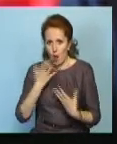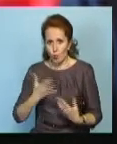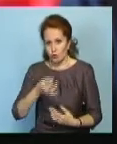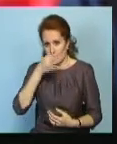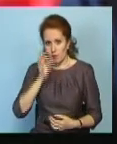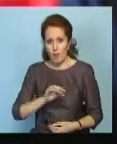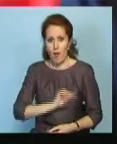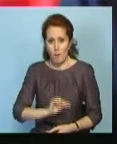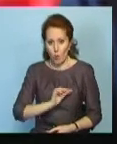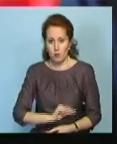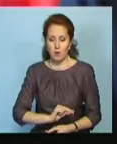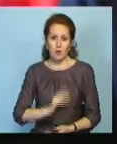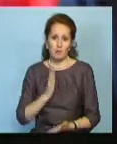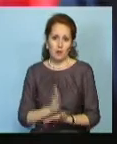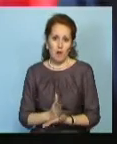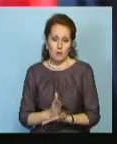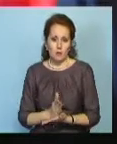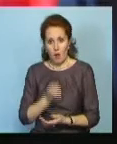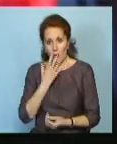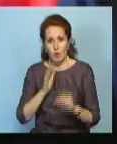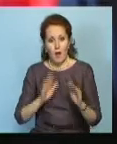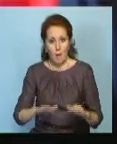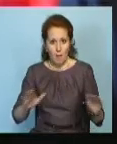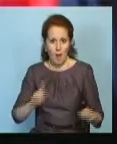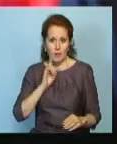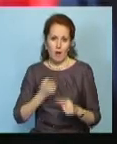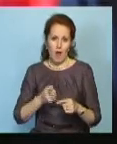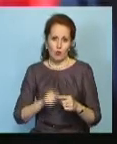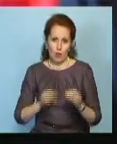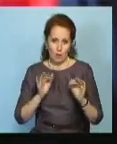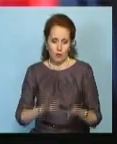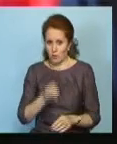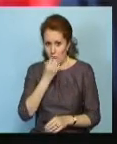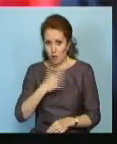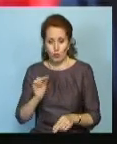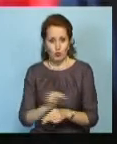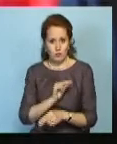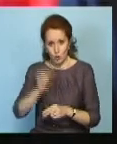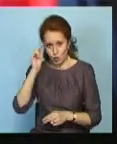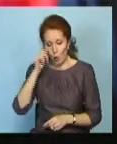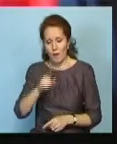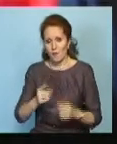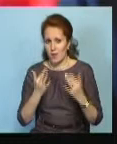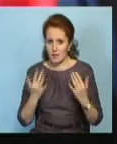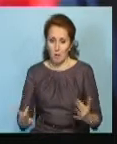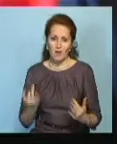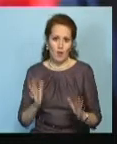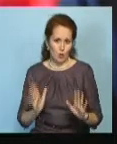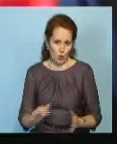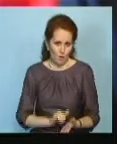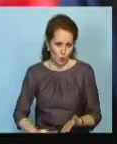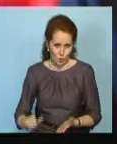же, хорошие ребята, которые прошли хорошую школу, они востребованы не только в Удмуртской республике.